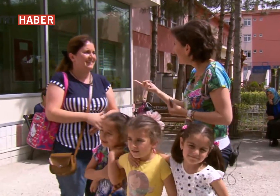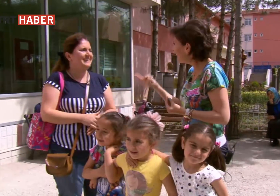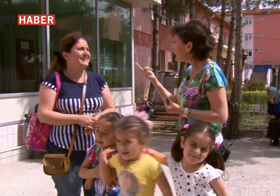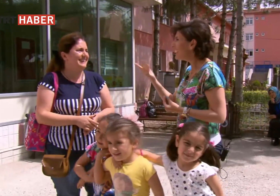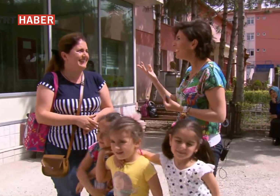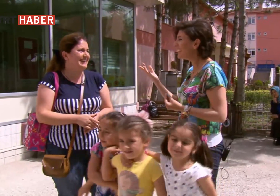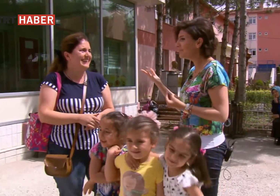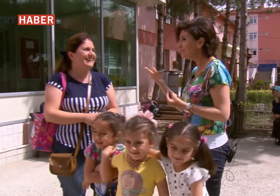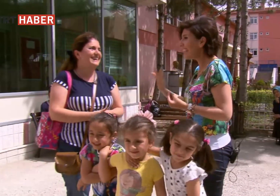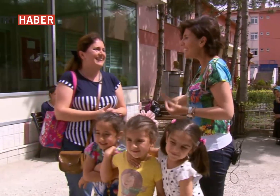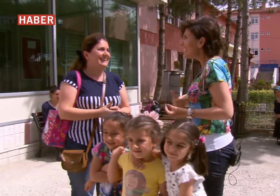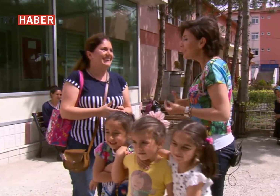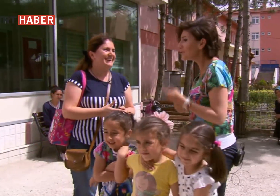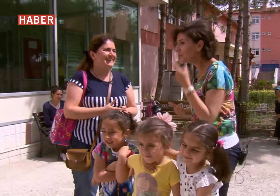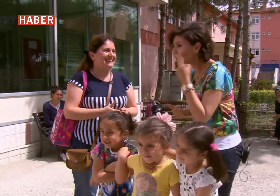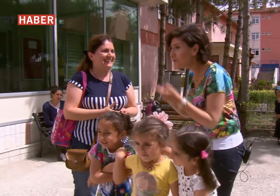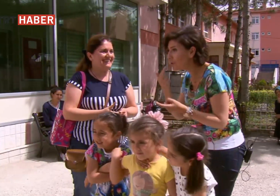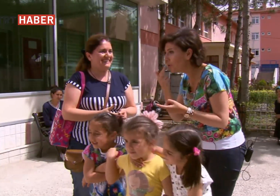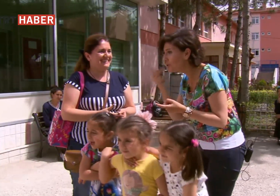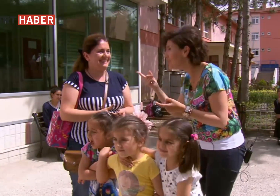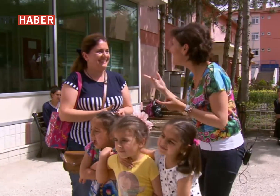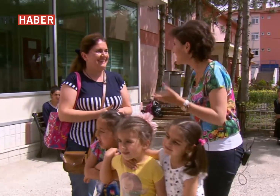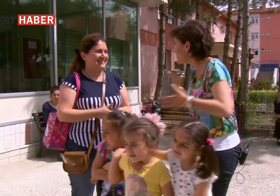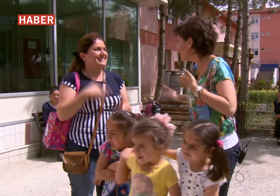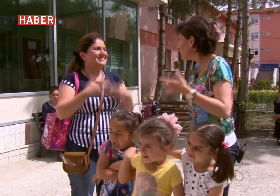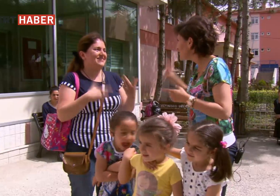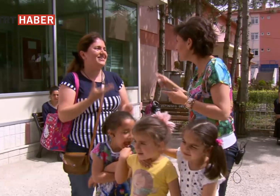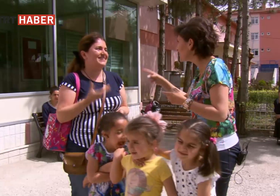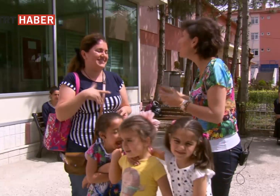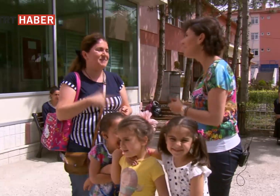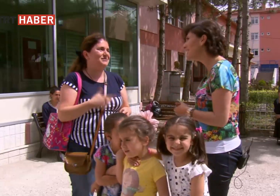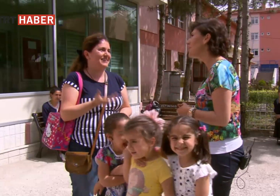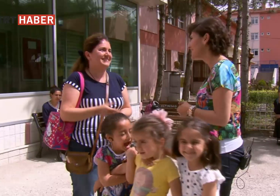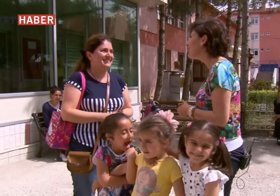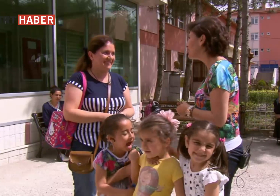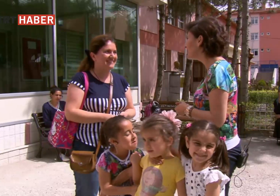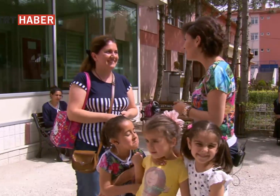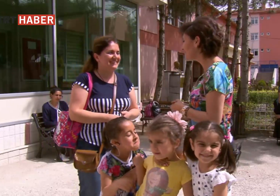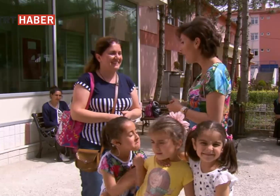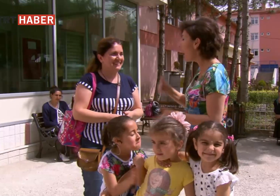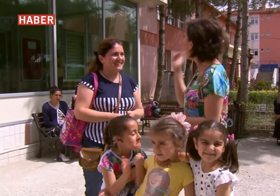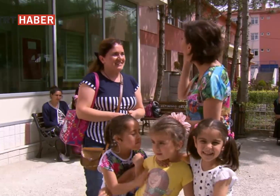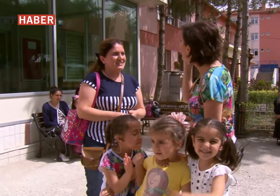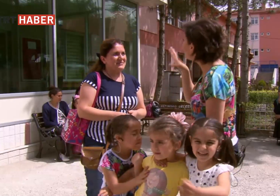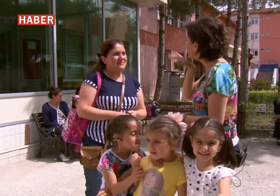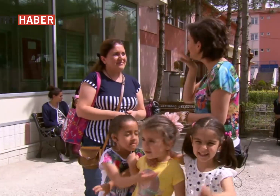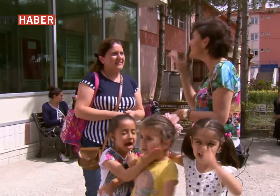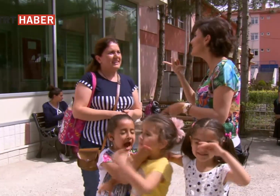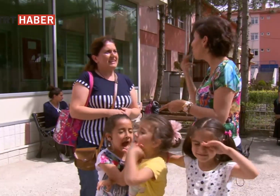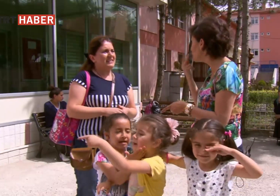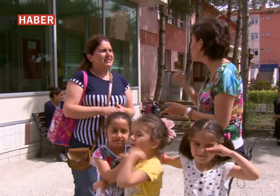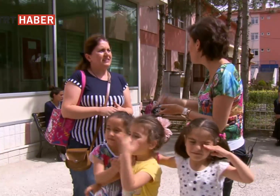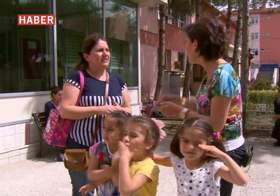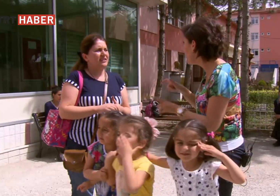konuşunca? Ne hissediyorsun görünce, konuşunca seviniyor musunuz diyorum. Evet, çok seviniyorum diyor. Anneannesi,